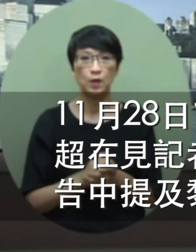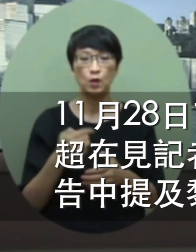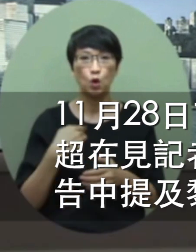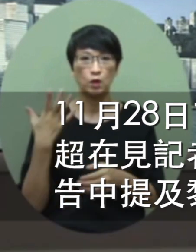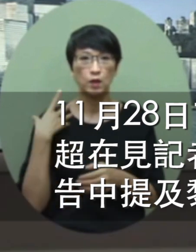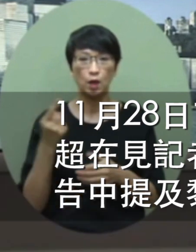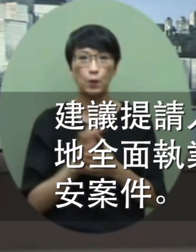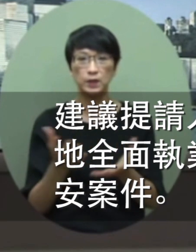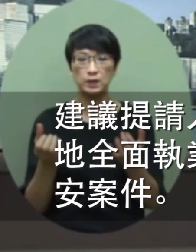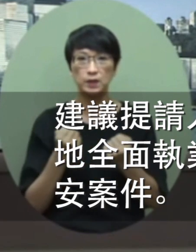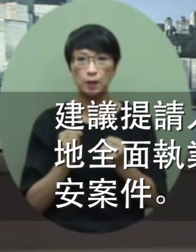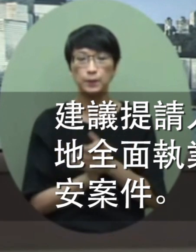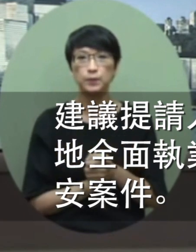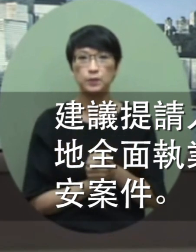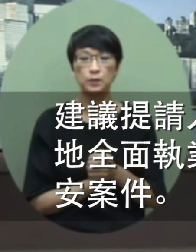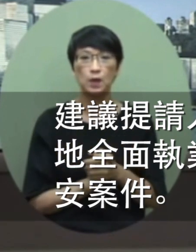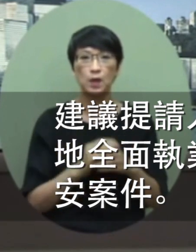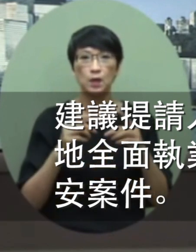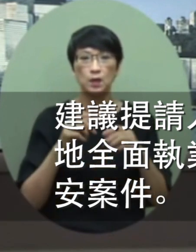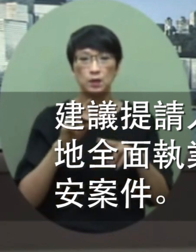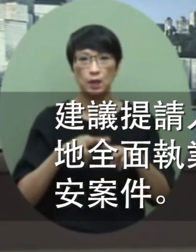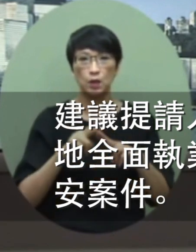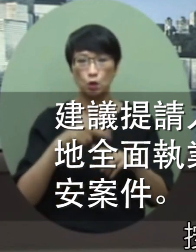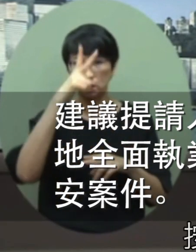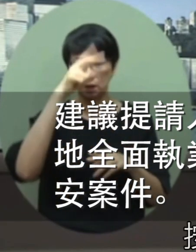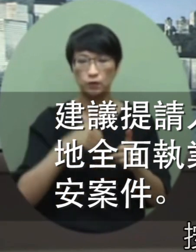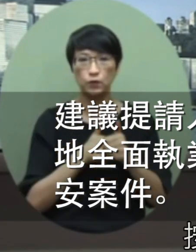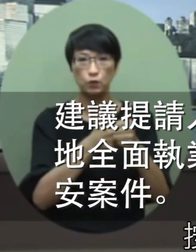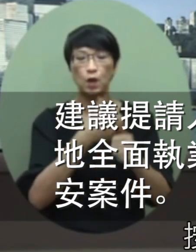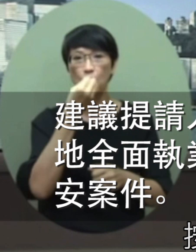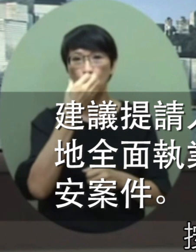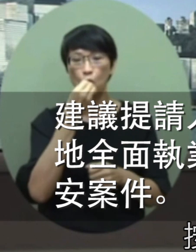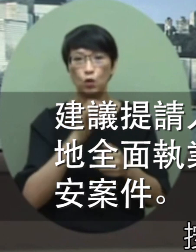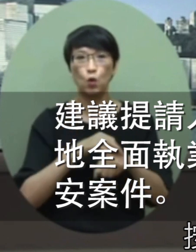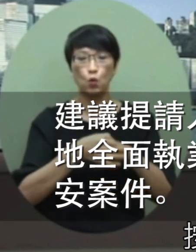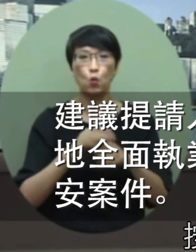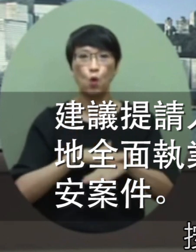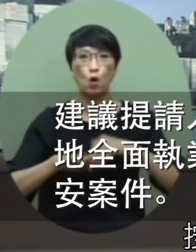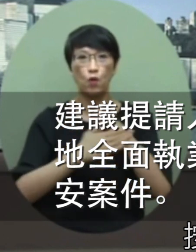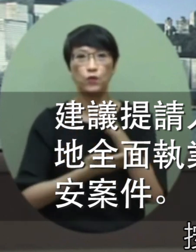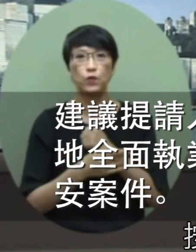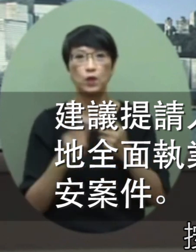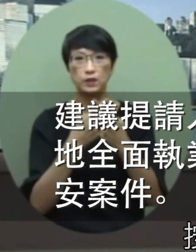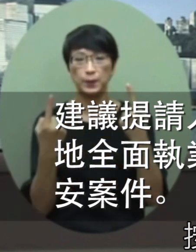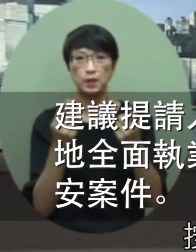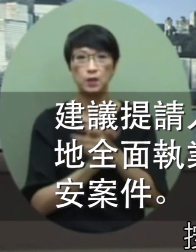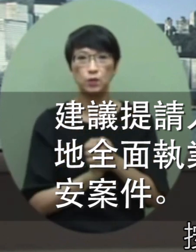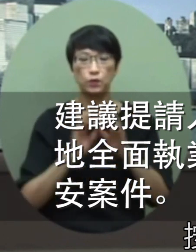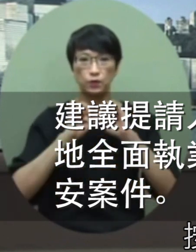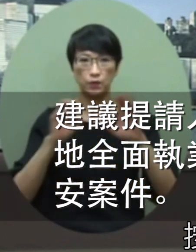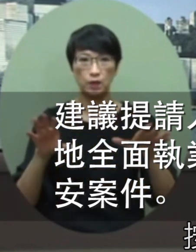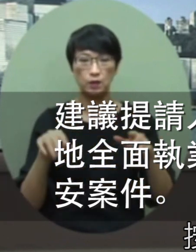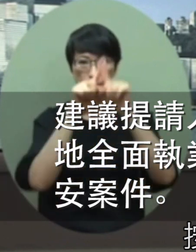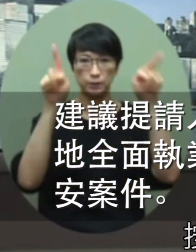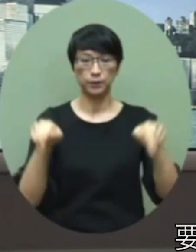我昨日收到中央人民政府按《香港國安法》第十一條發出的